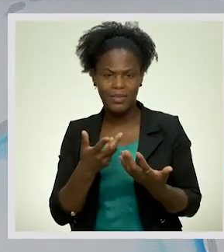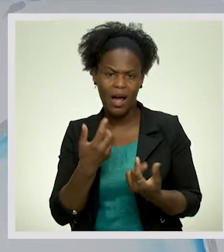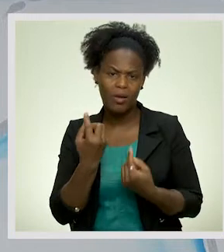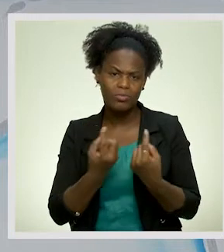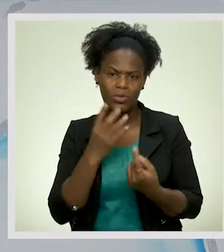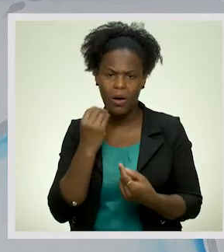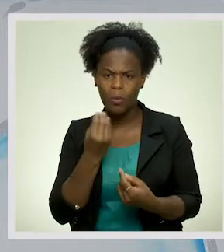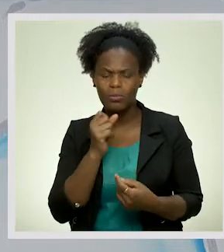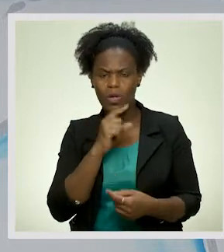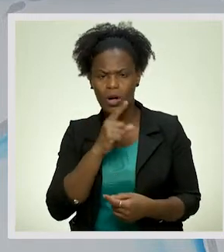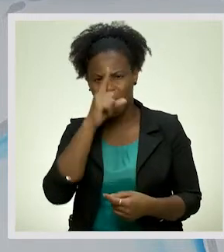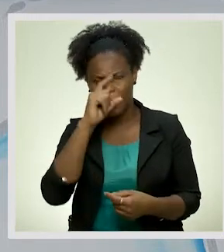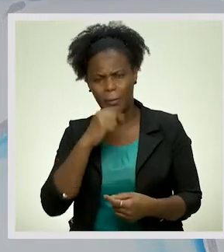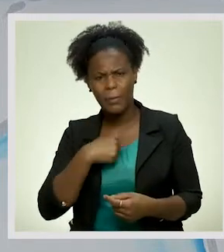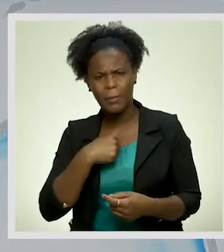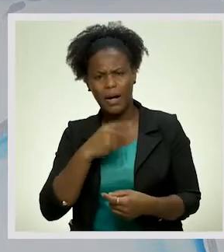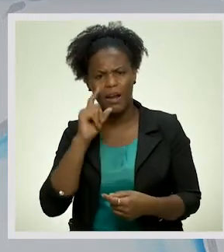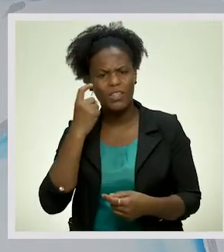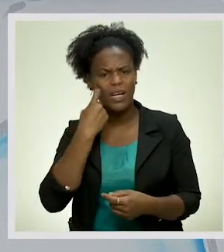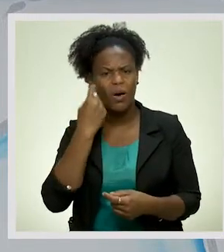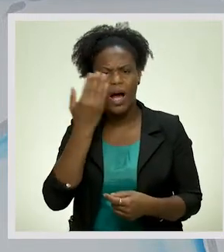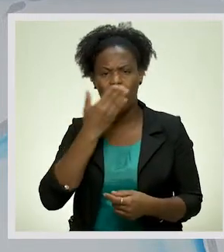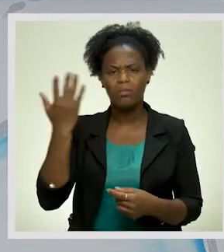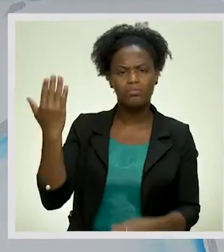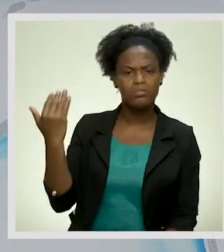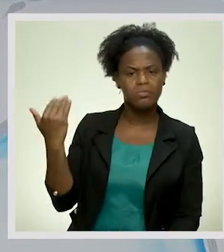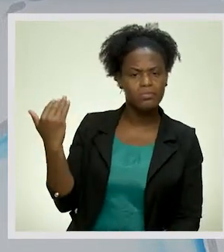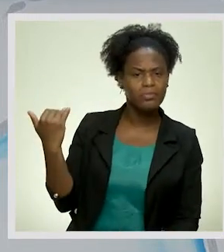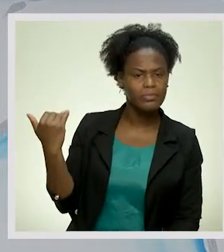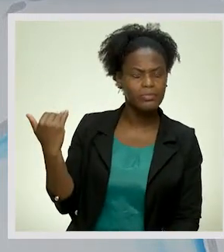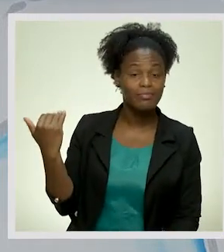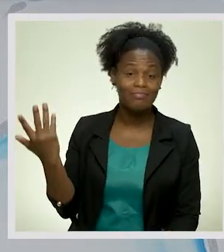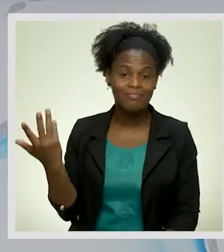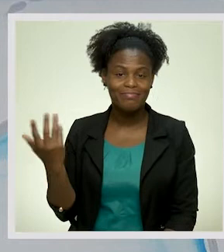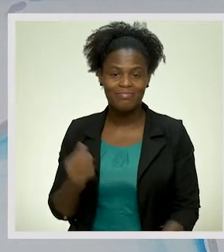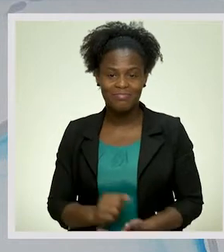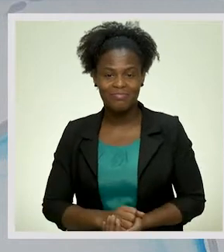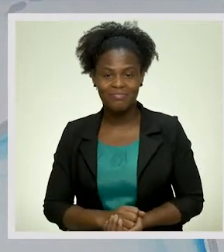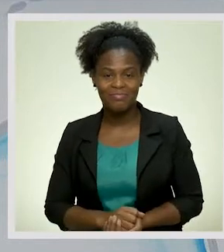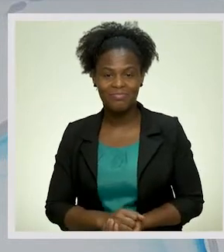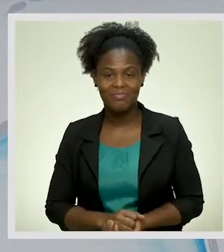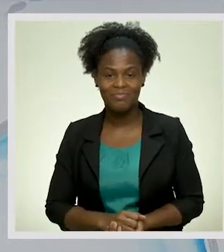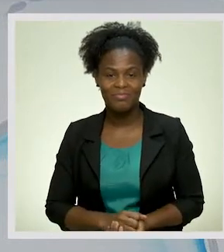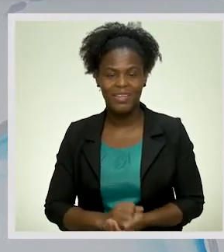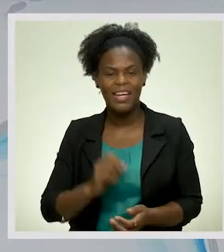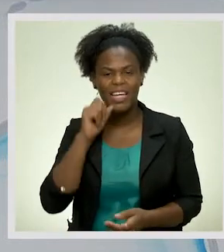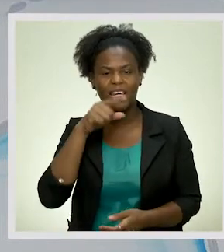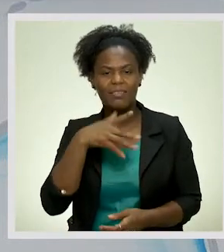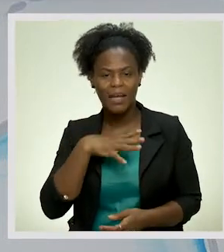quelqu'un peut me faire une petite révision de ce qu'on avait travaillé dans le cours précédent?